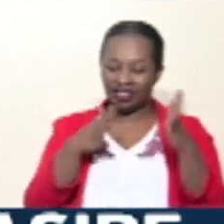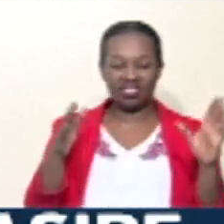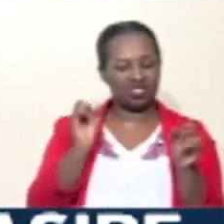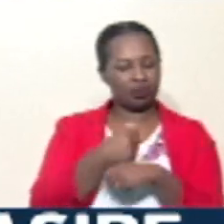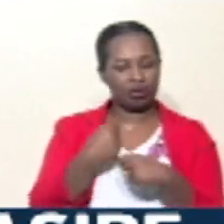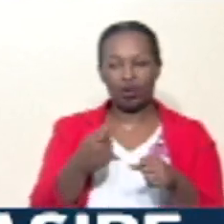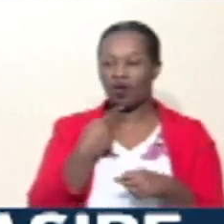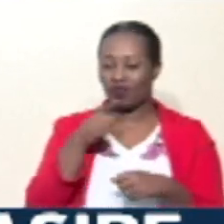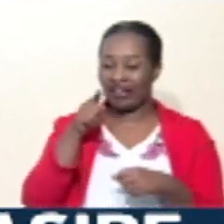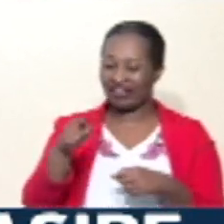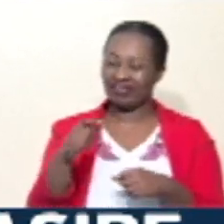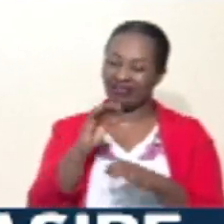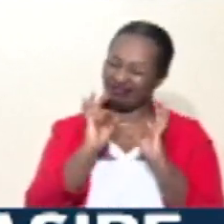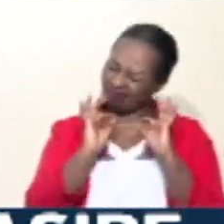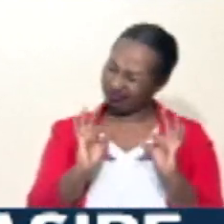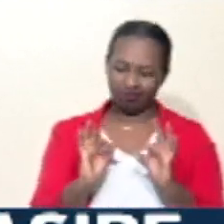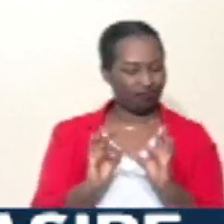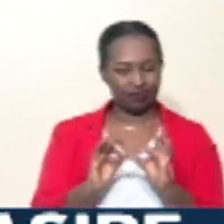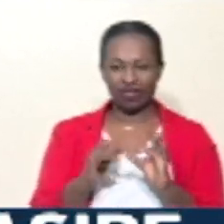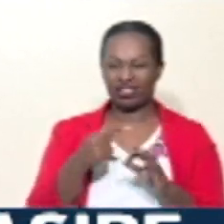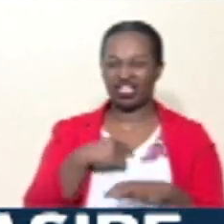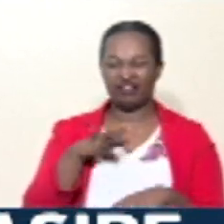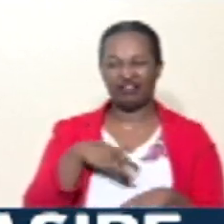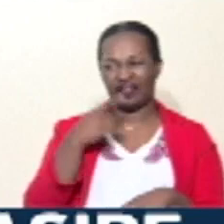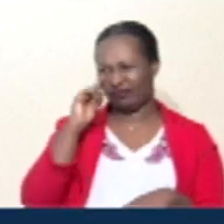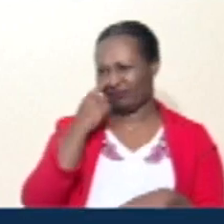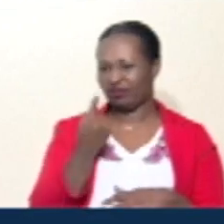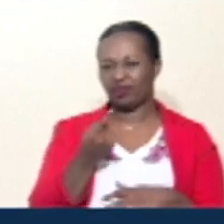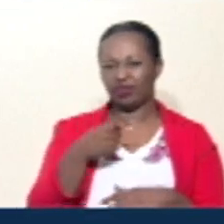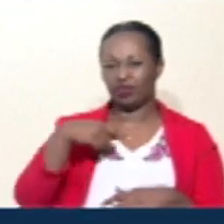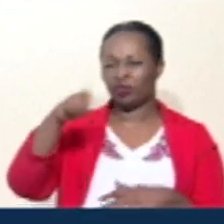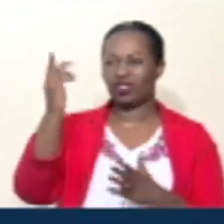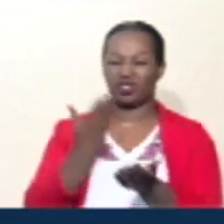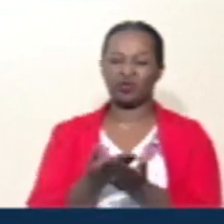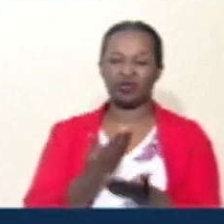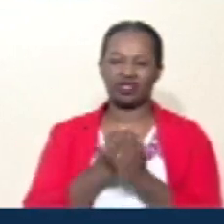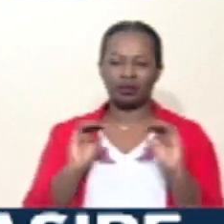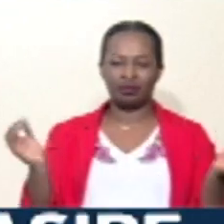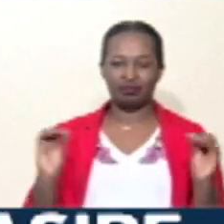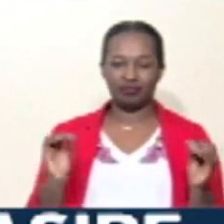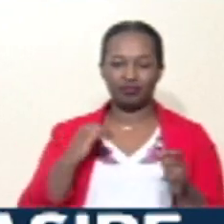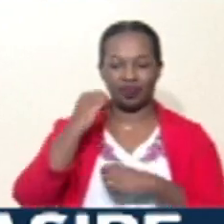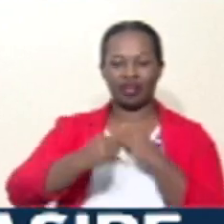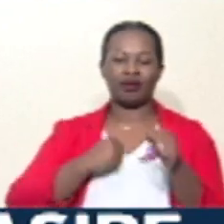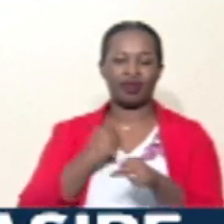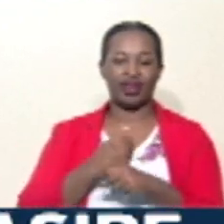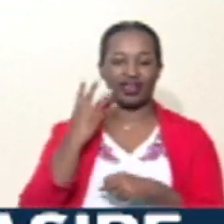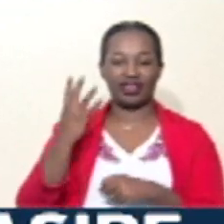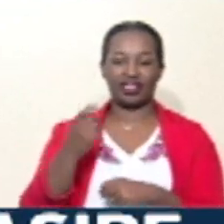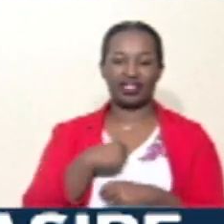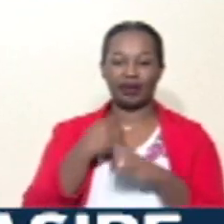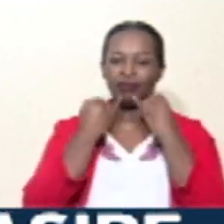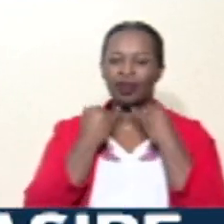ngo bateri ifite ubuziranenge buhagije. Byananteye ubute bwo kuba navuga ngo ngiye kujya kubisaba. Imyaka intebe nge bari